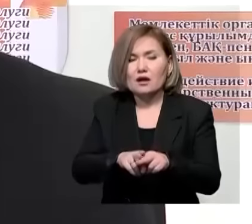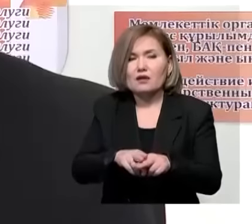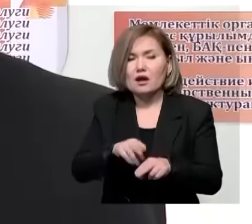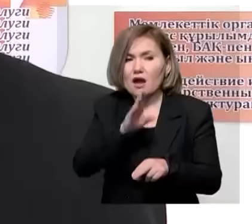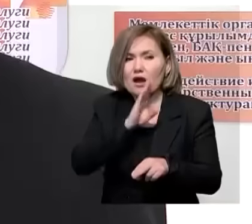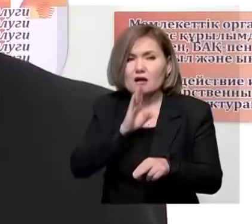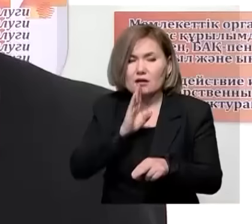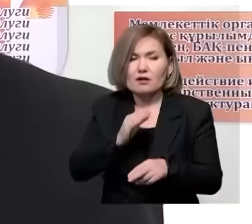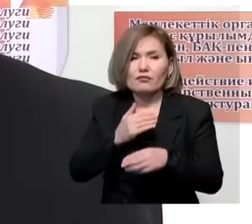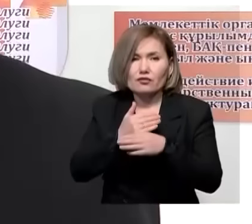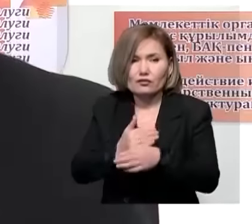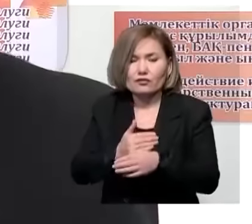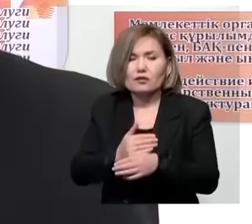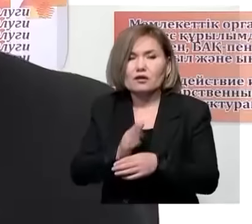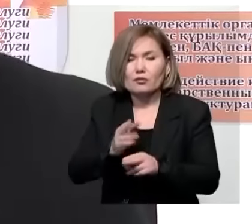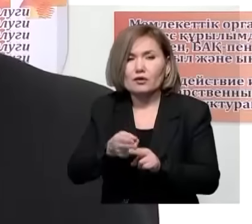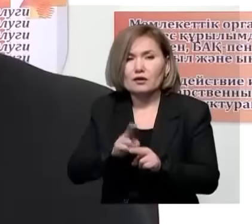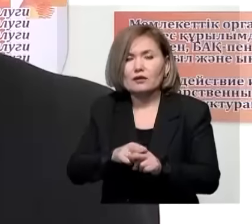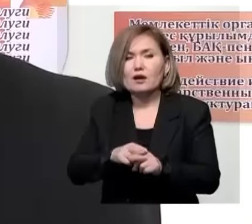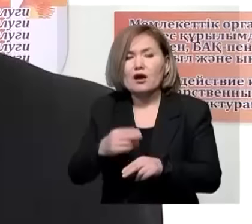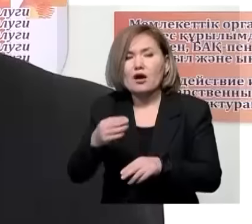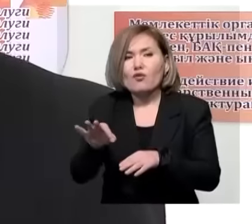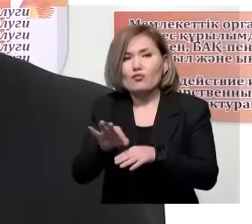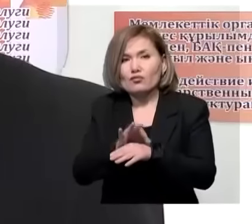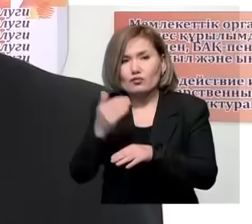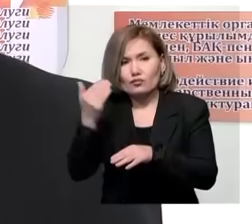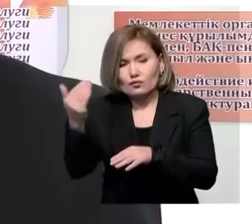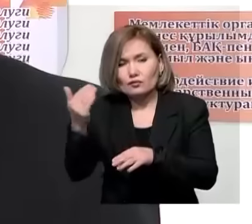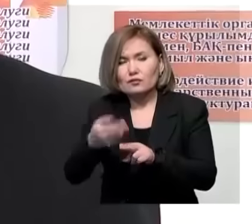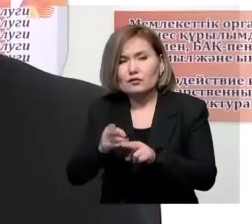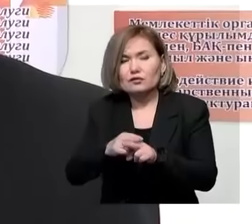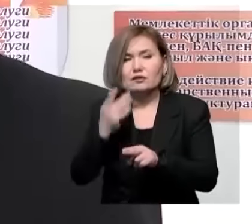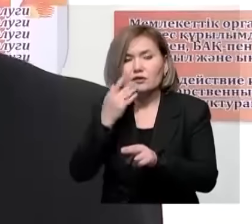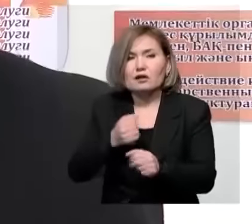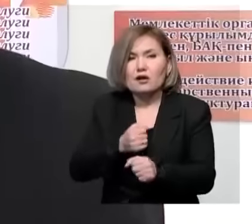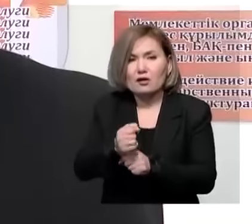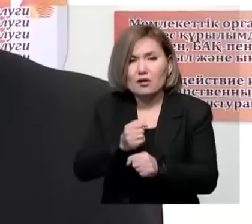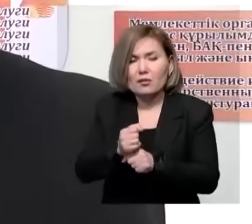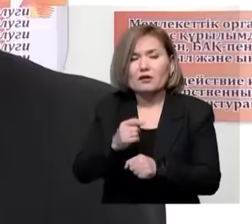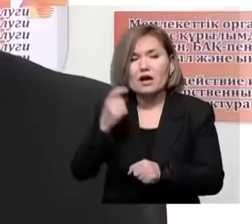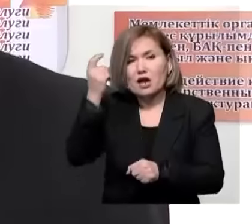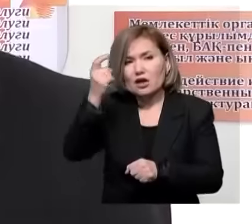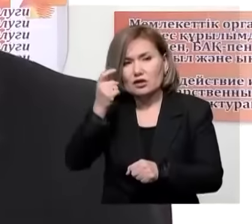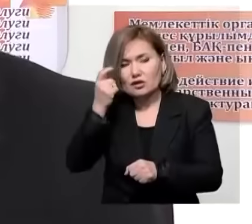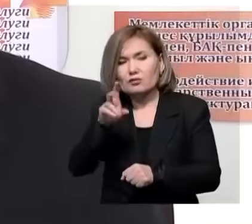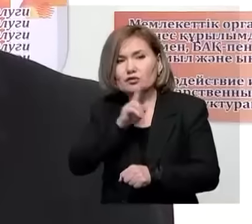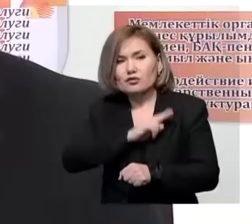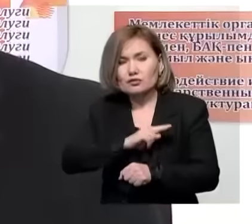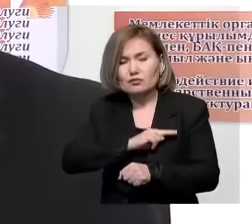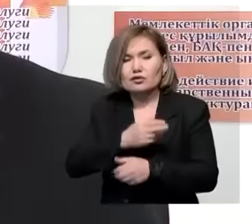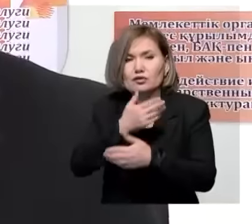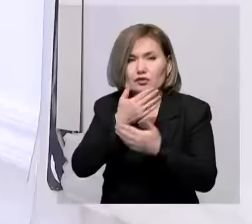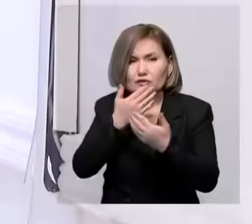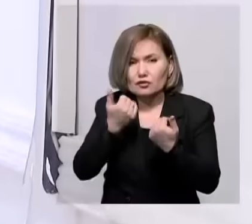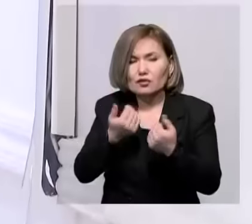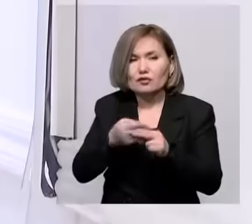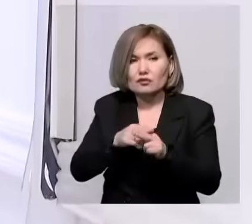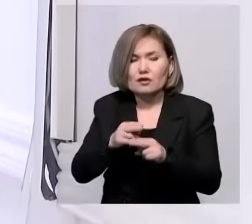кенде неге десеңіз, ол ішімдікті қоймаған, сол баяғы қалпы жұмыссыз, кімге күші келеді, әйелге күші